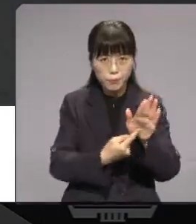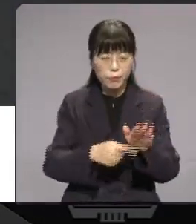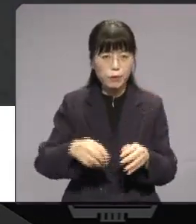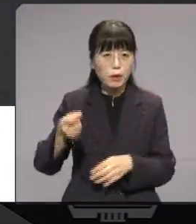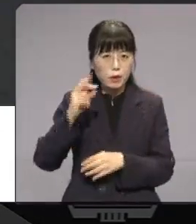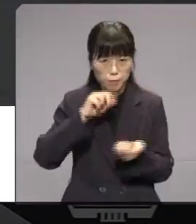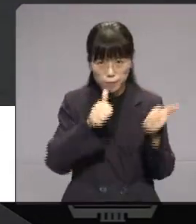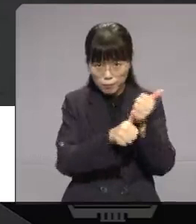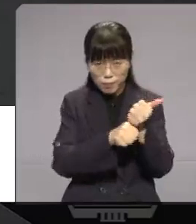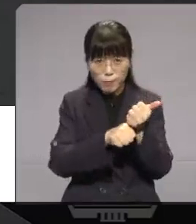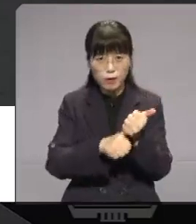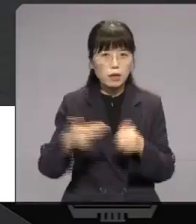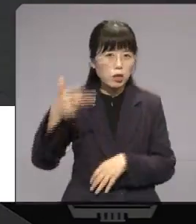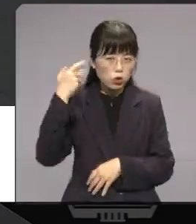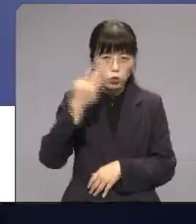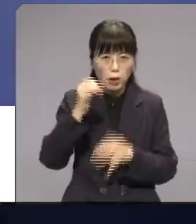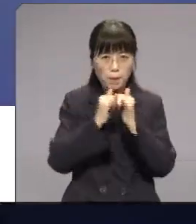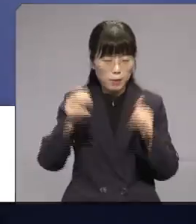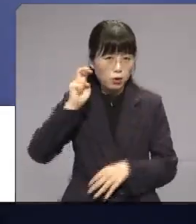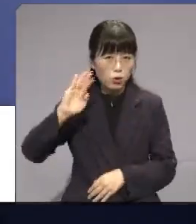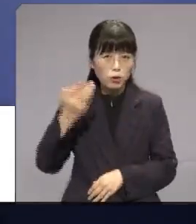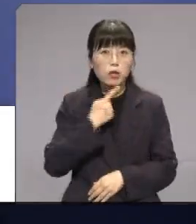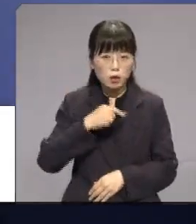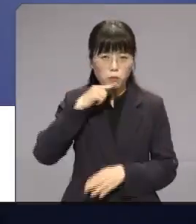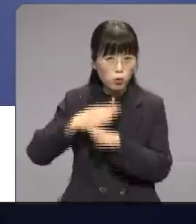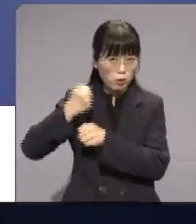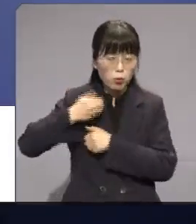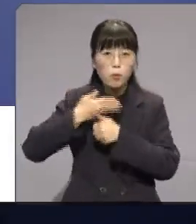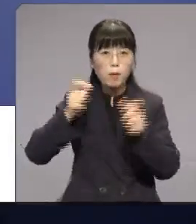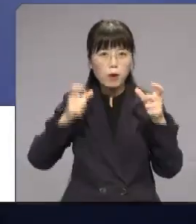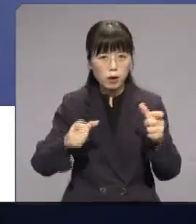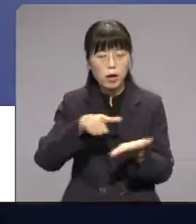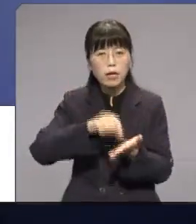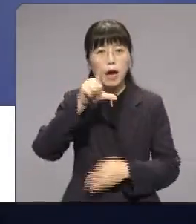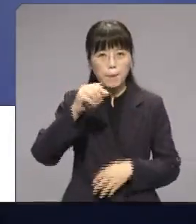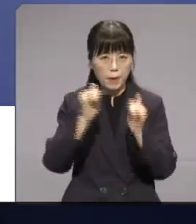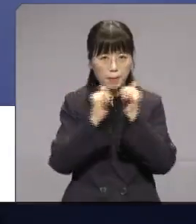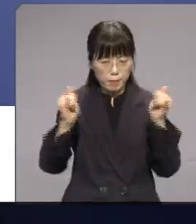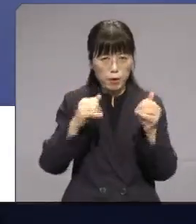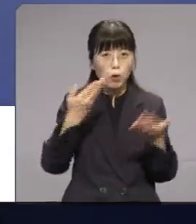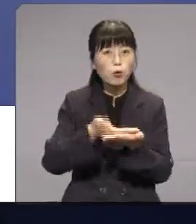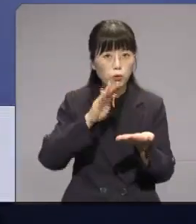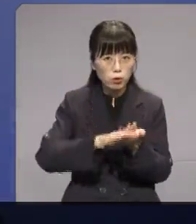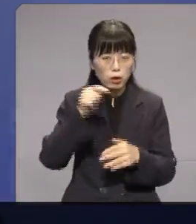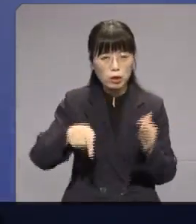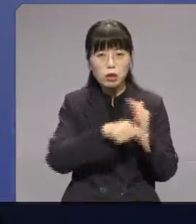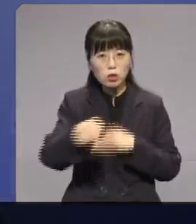싱 부대변인은 지난주 3천 명으로 추정됐던 북한군 파병 규모도 약 1만 명으로 수정하고